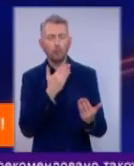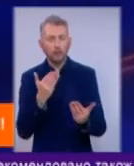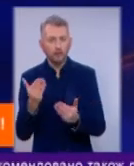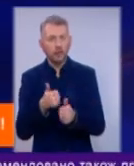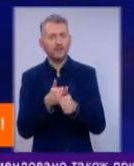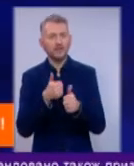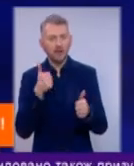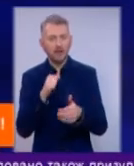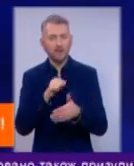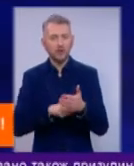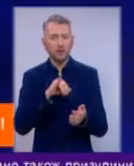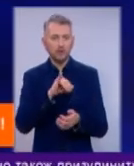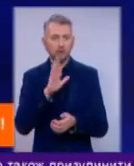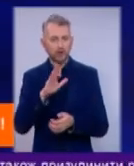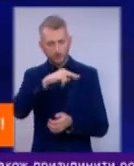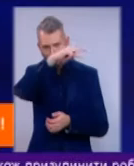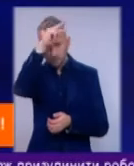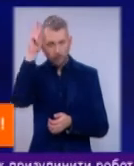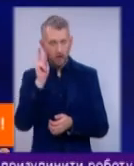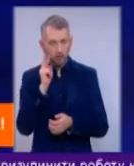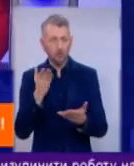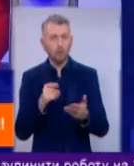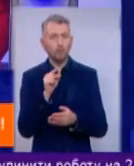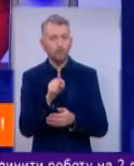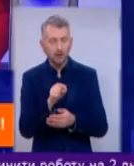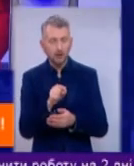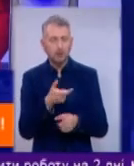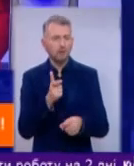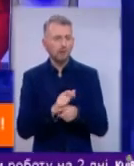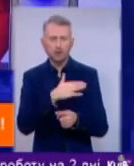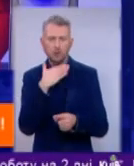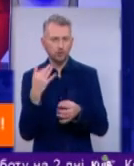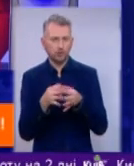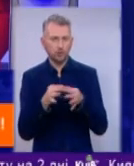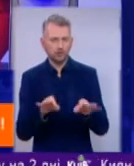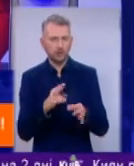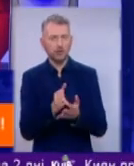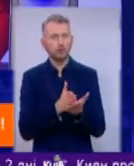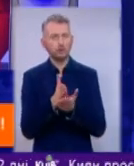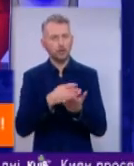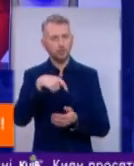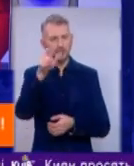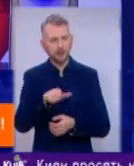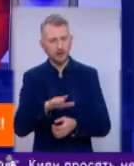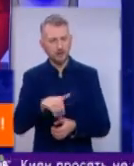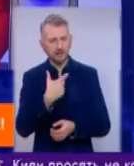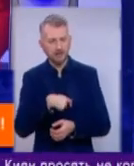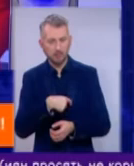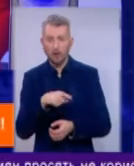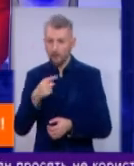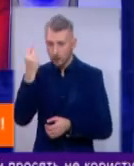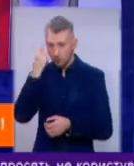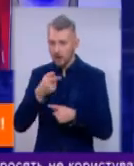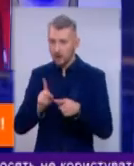відстає від Юлії Володимирівни Тимошенко, яку він вкрай не хоче допустити на посаду президента після себе. І ви думаєте,